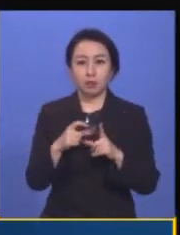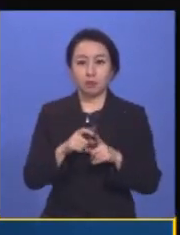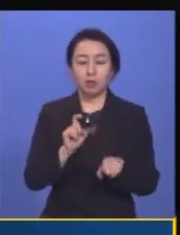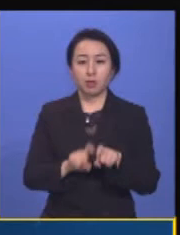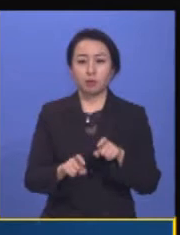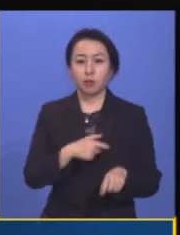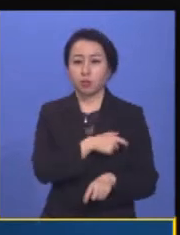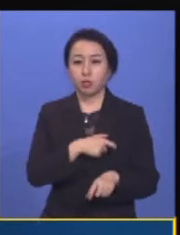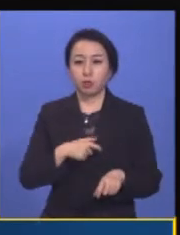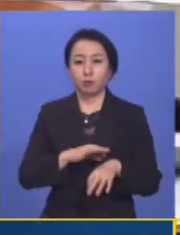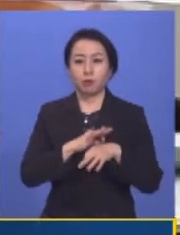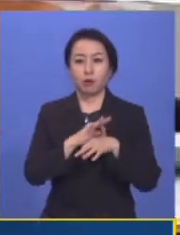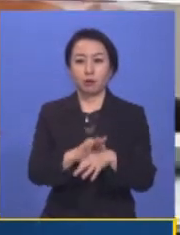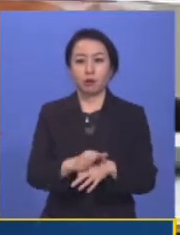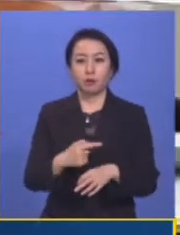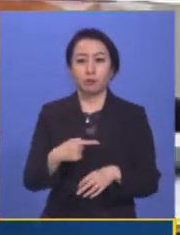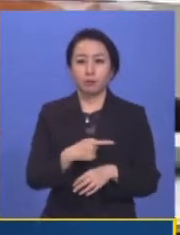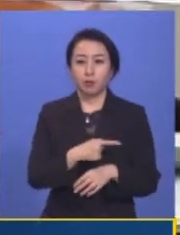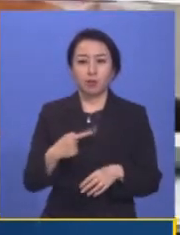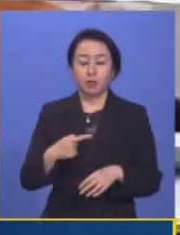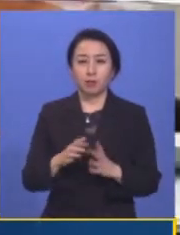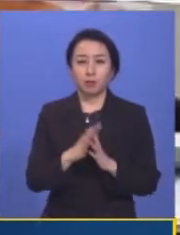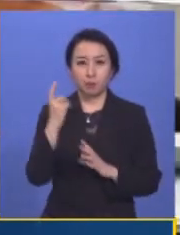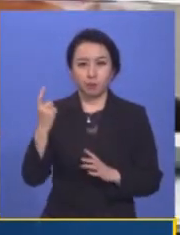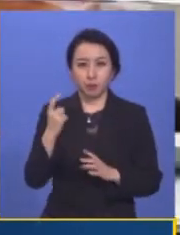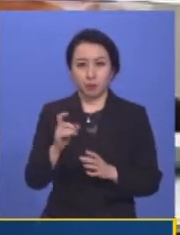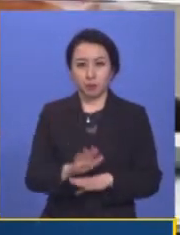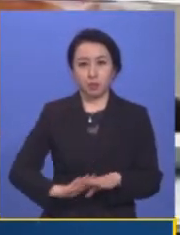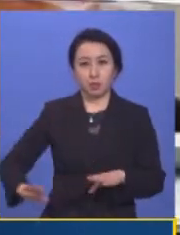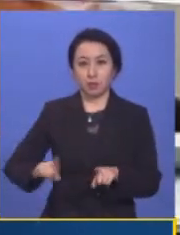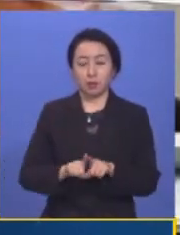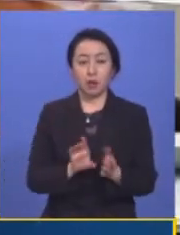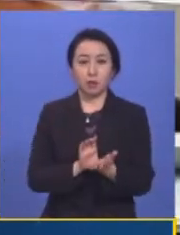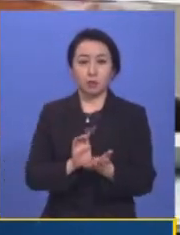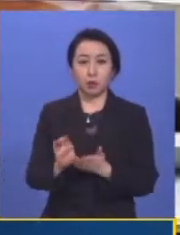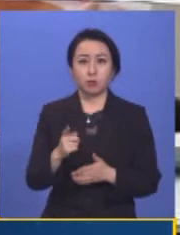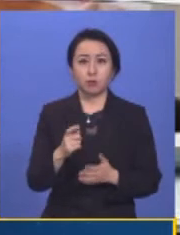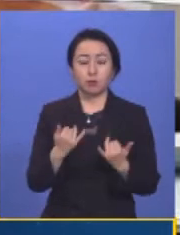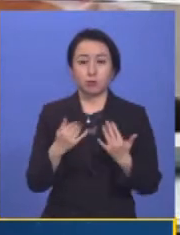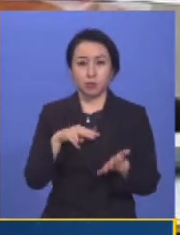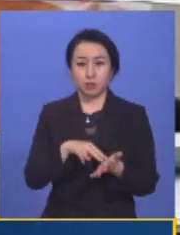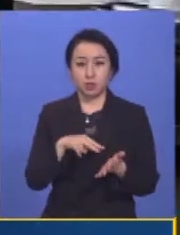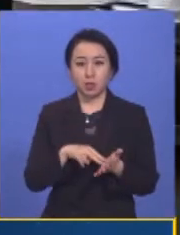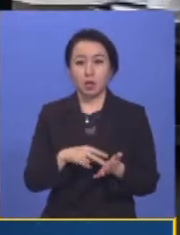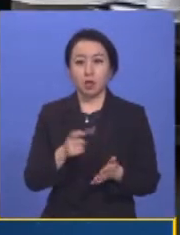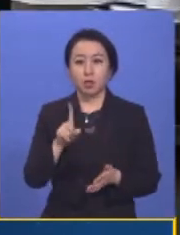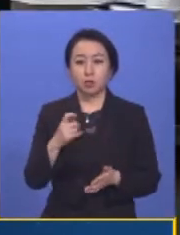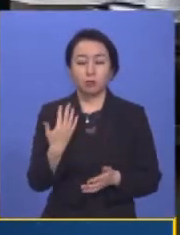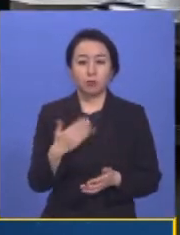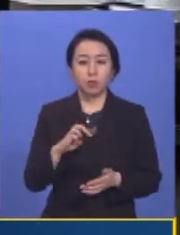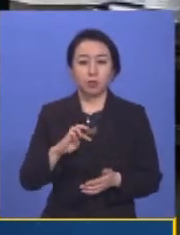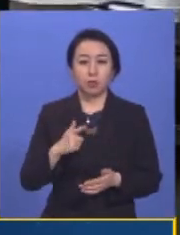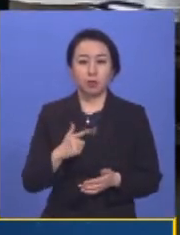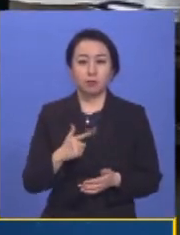экспертов и чиновников, ее введение отрицательно скажется на фермерах нашей страны. Так как экспортеры зерна при сегодняшней цене на пшеницу 150 тысяч